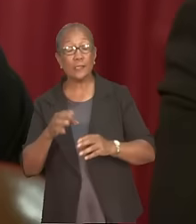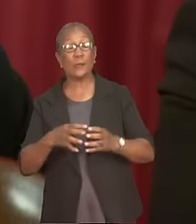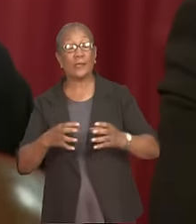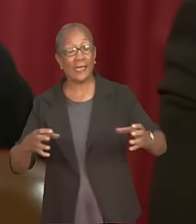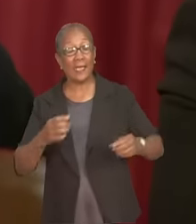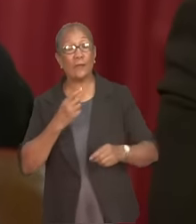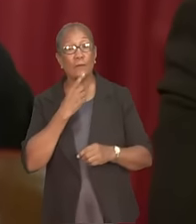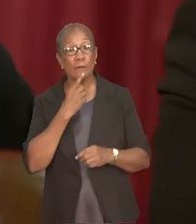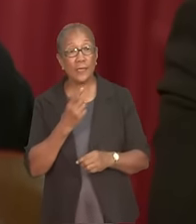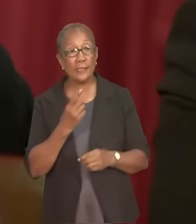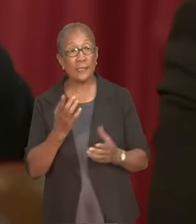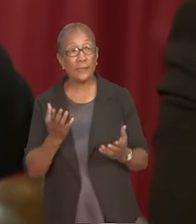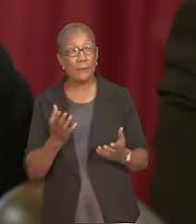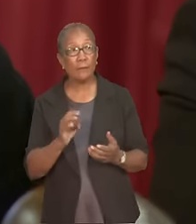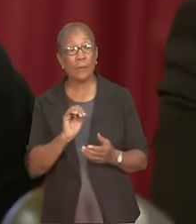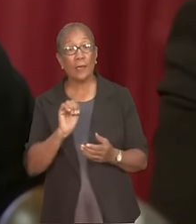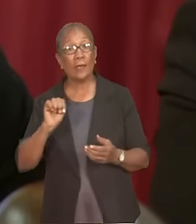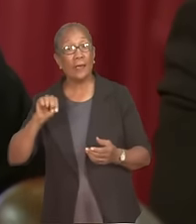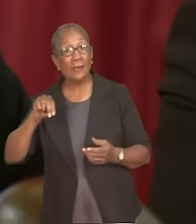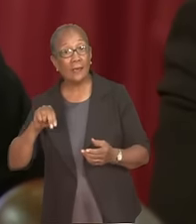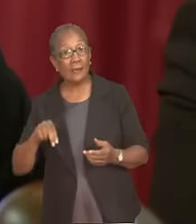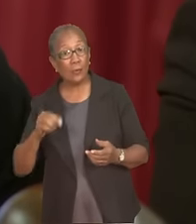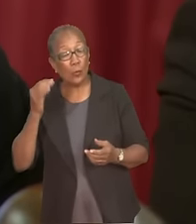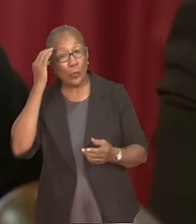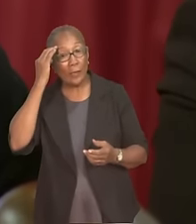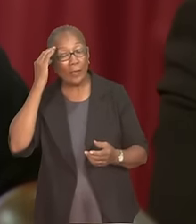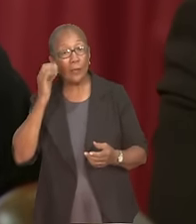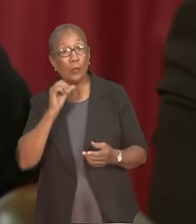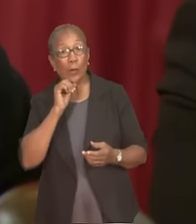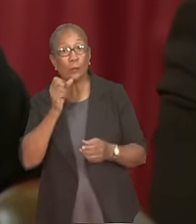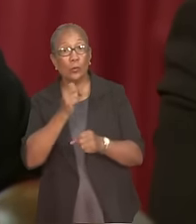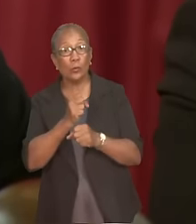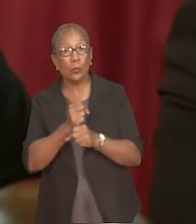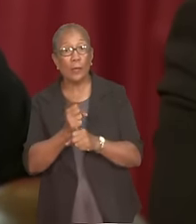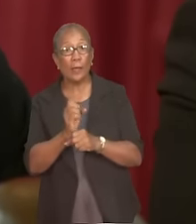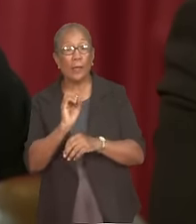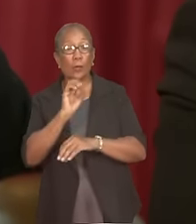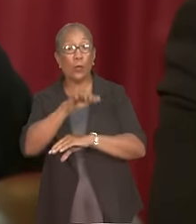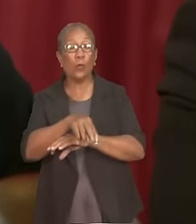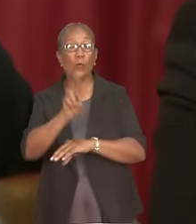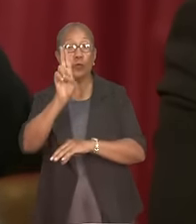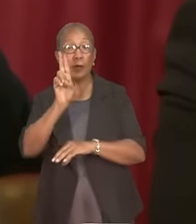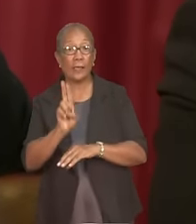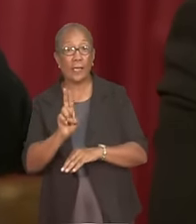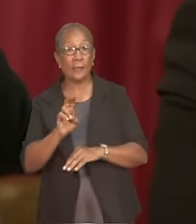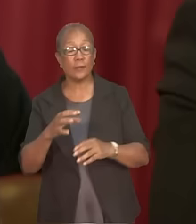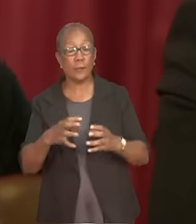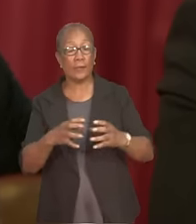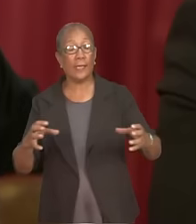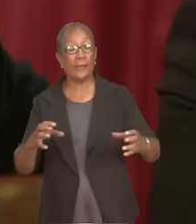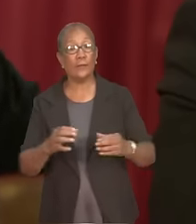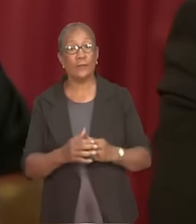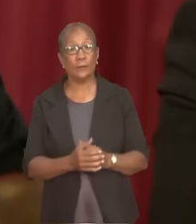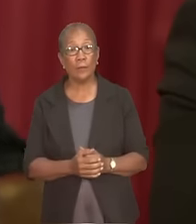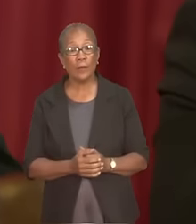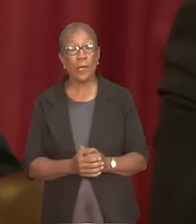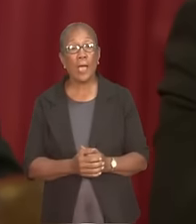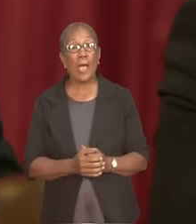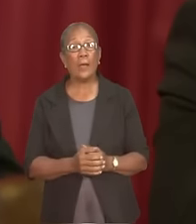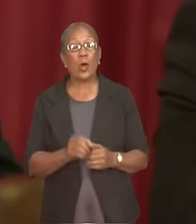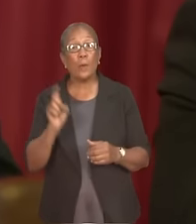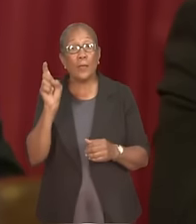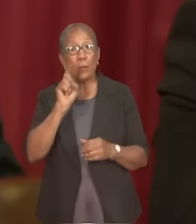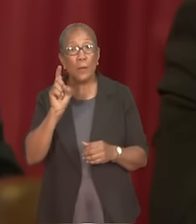ja, niet marktconforme deals sluiten met de overheid en andere overheidsbedrijven. En op het moment